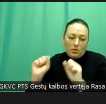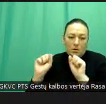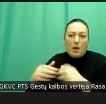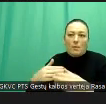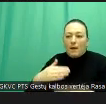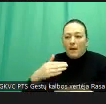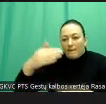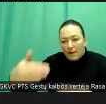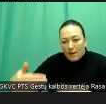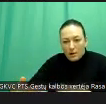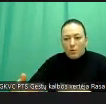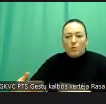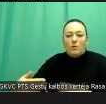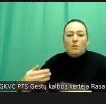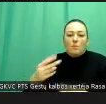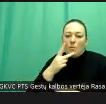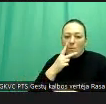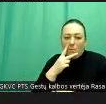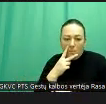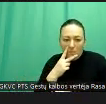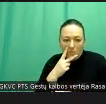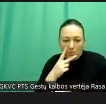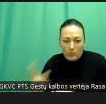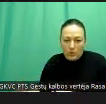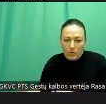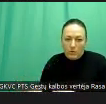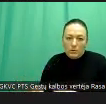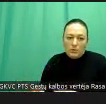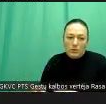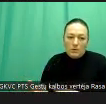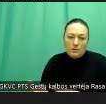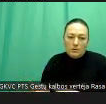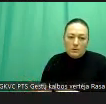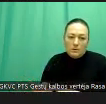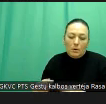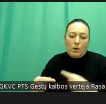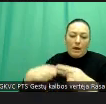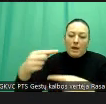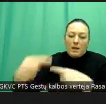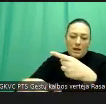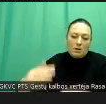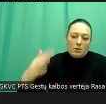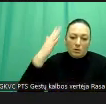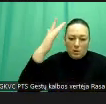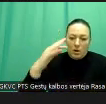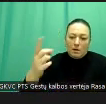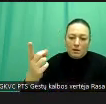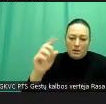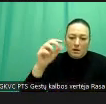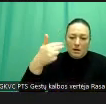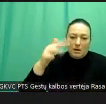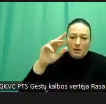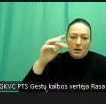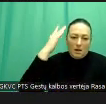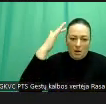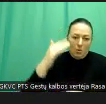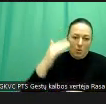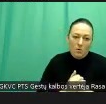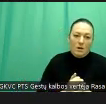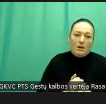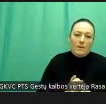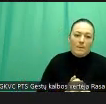sakyti, atitinkamai atsispindi, sakykime, genetikos teorija, DNR teorija. Ir kai